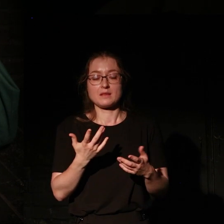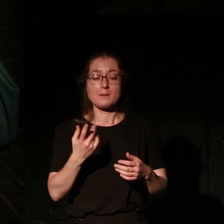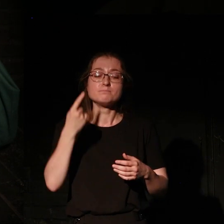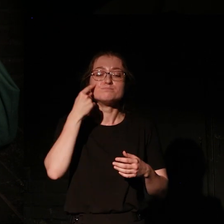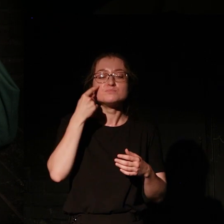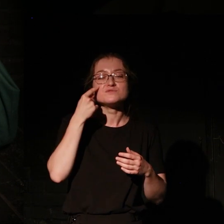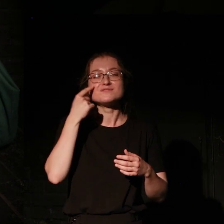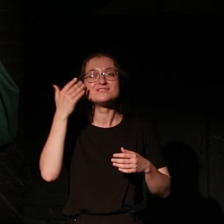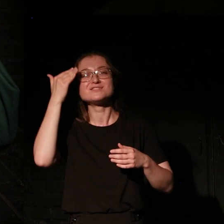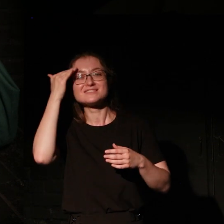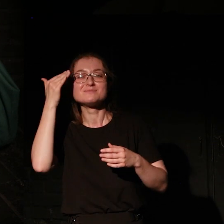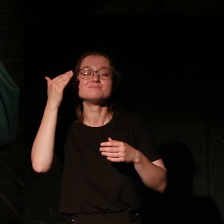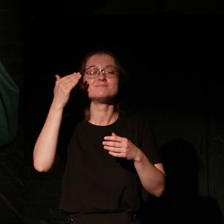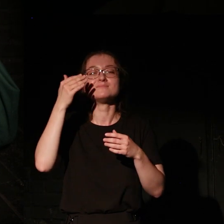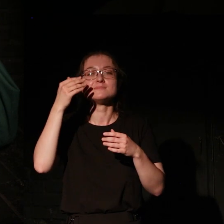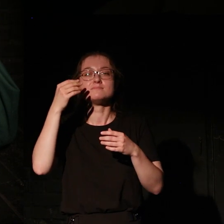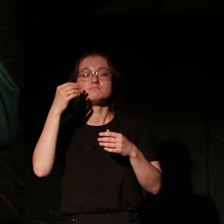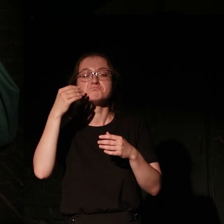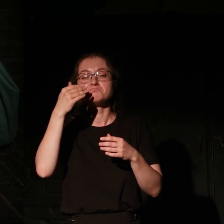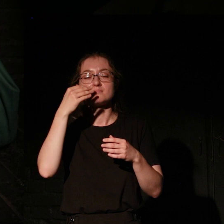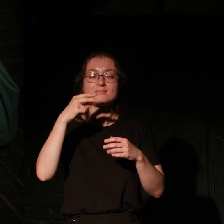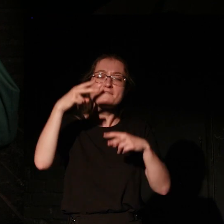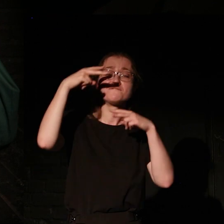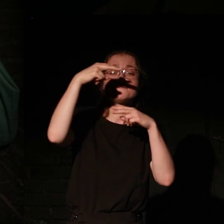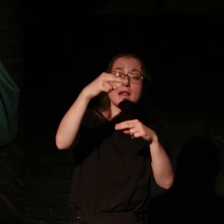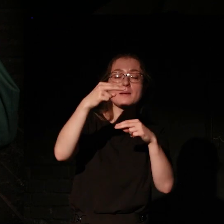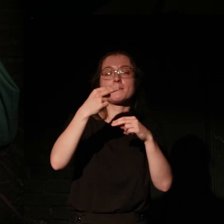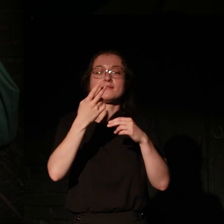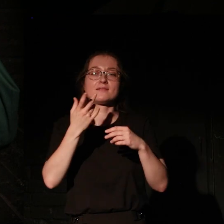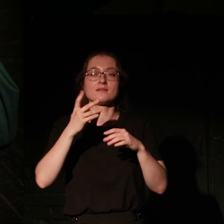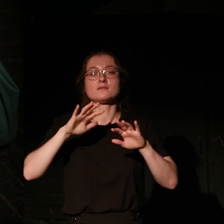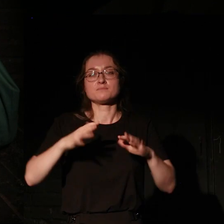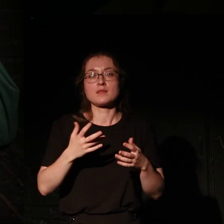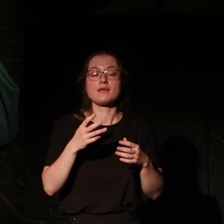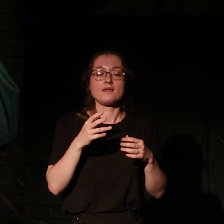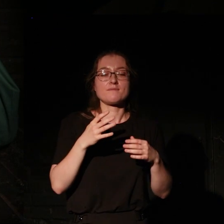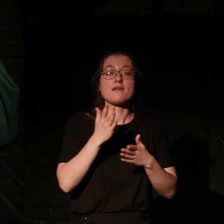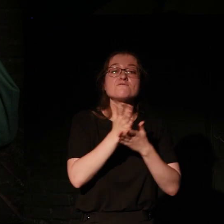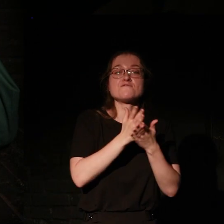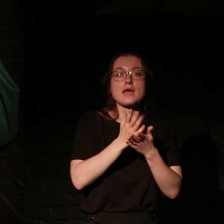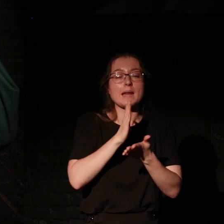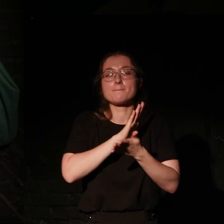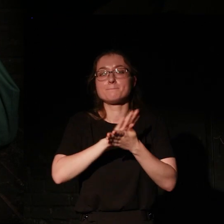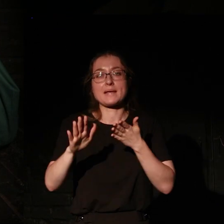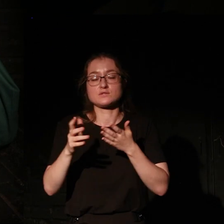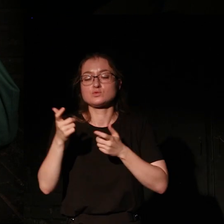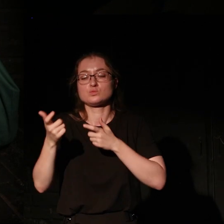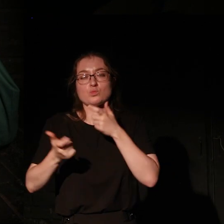wyimek z tego listu, że wiara bez uczynków jest martwa i to jest też takim elementem